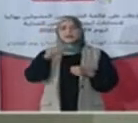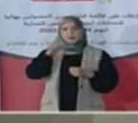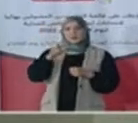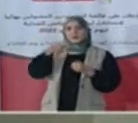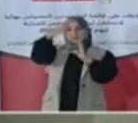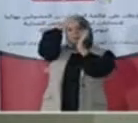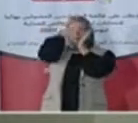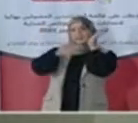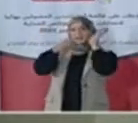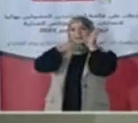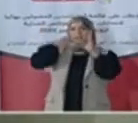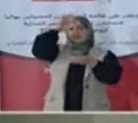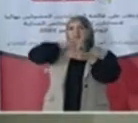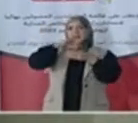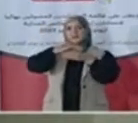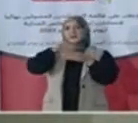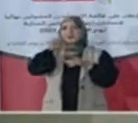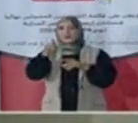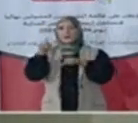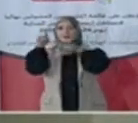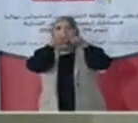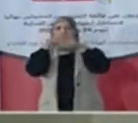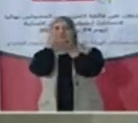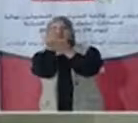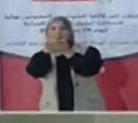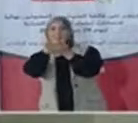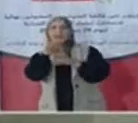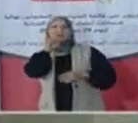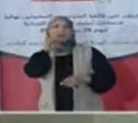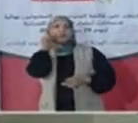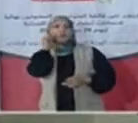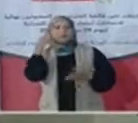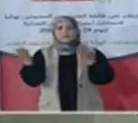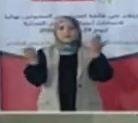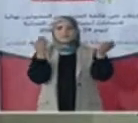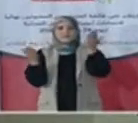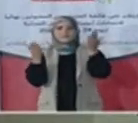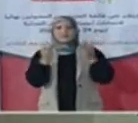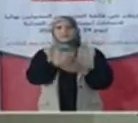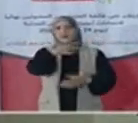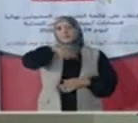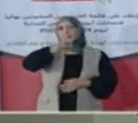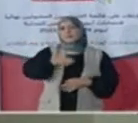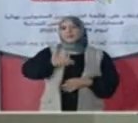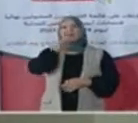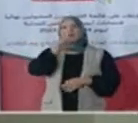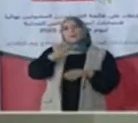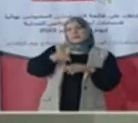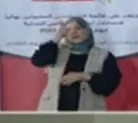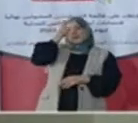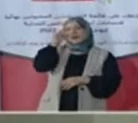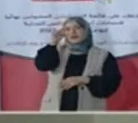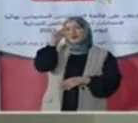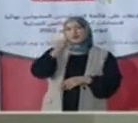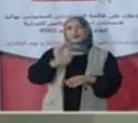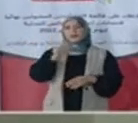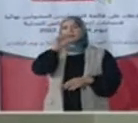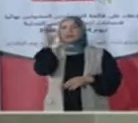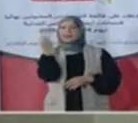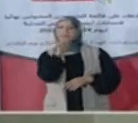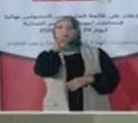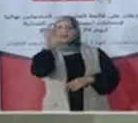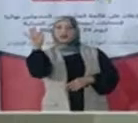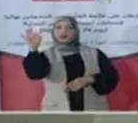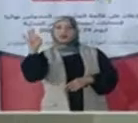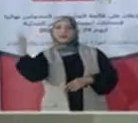الانتخابي كما تعلمون هو مناصفة بين النساء والرجال، بل النساء أكثر بقليل من الرجال بنسبة